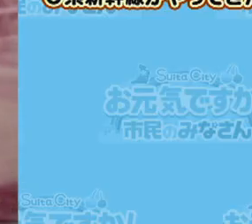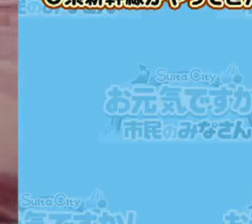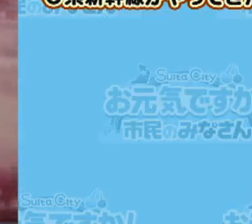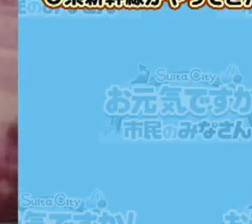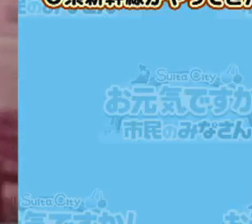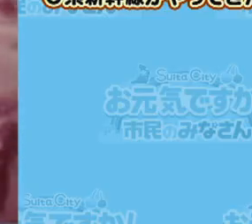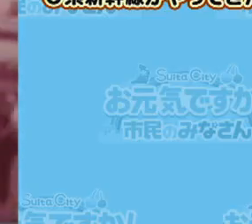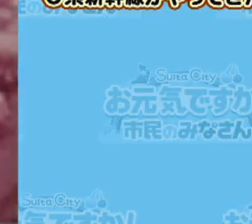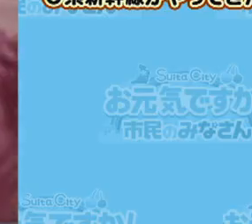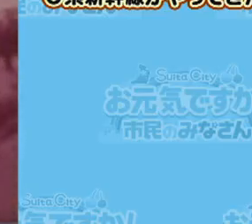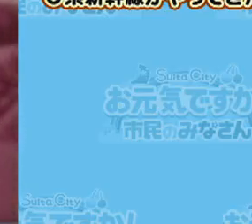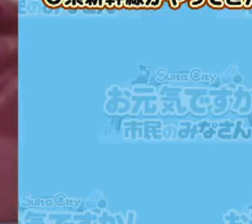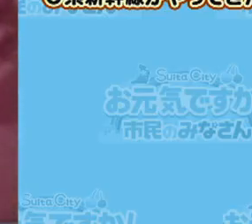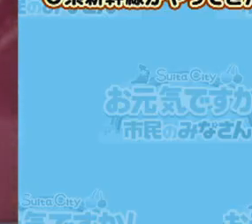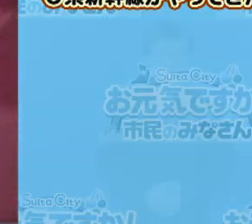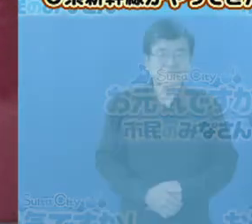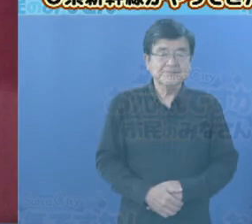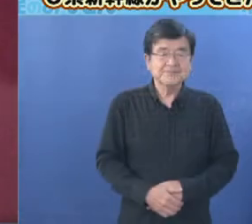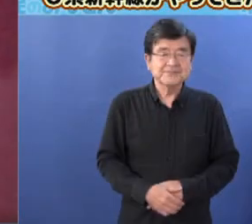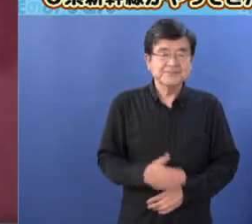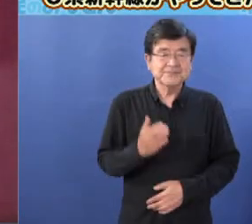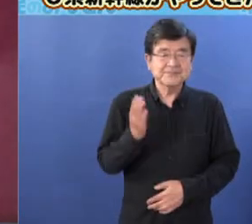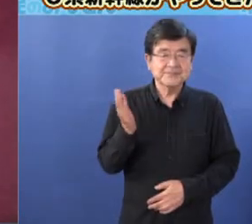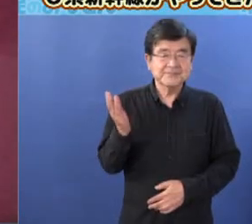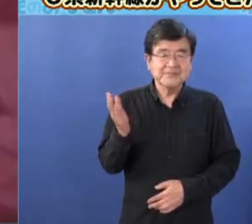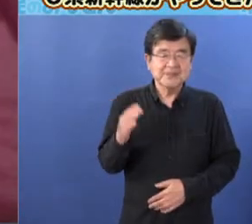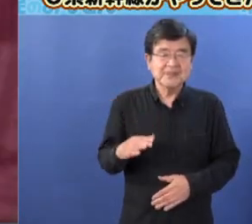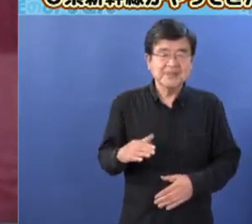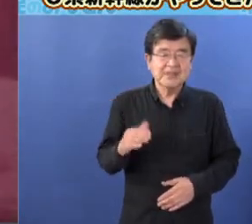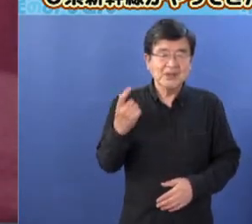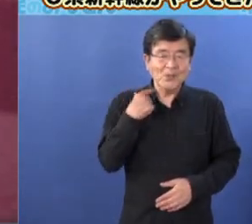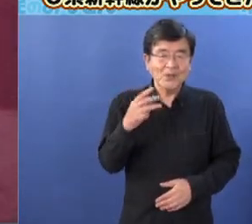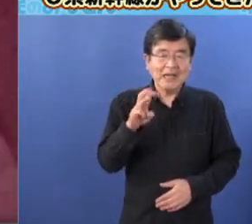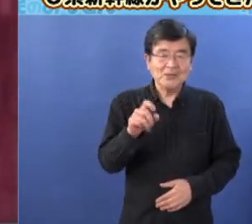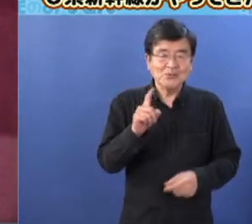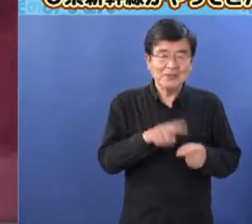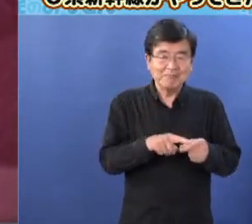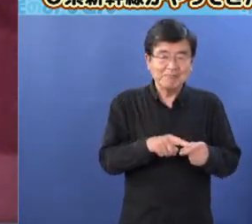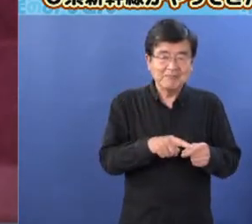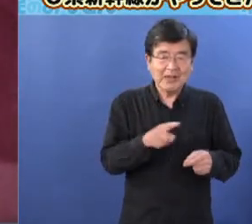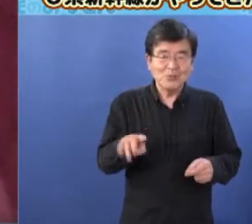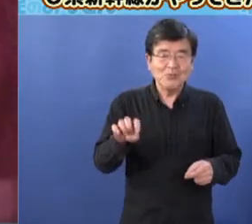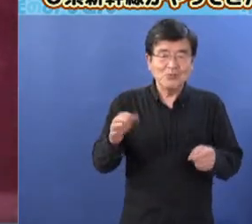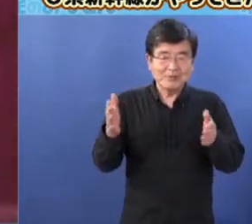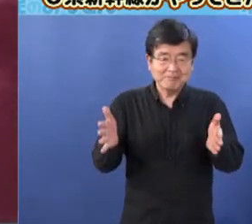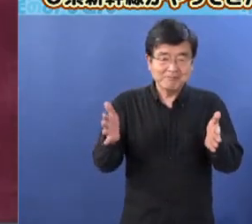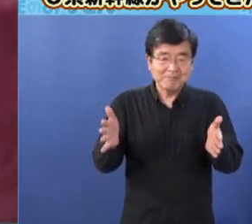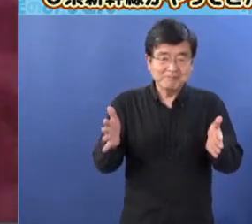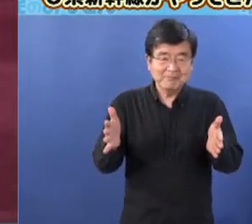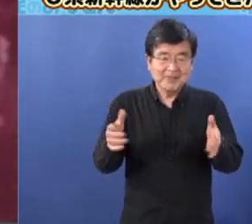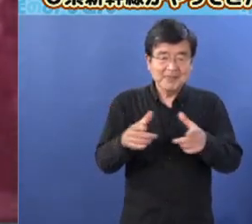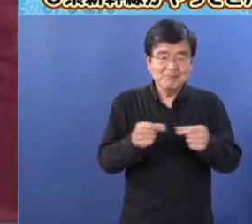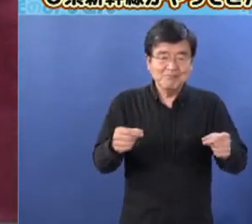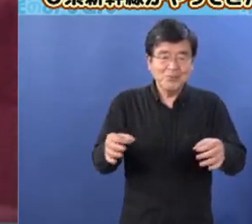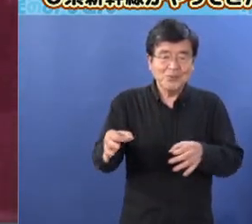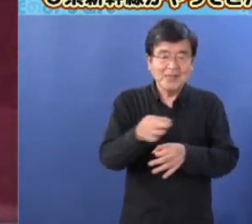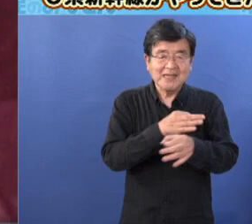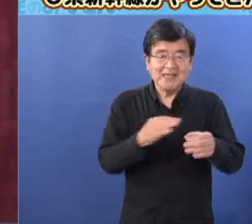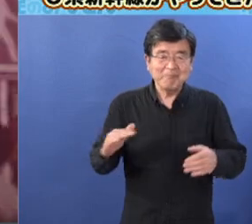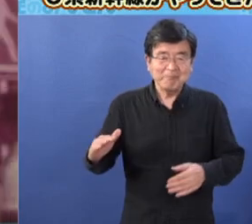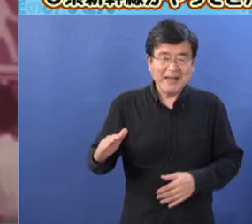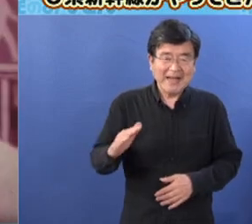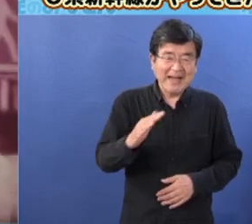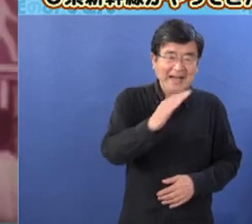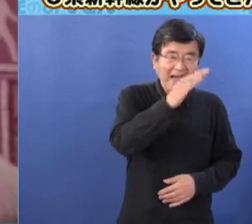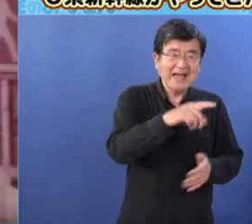高度経済成長期、昭和30年代から40年代、我が国の経済が著しい